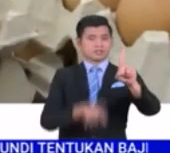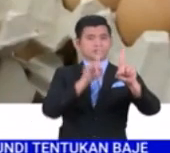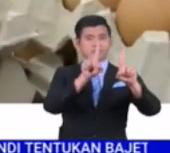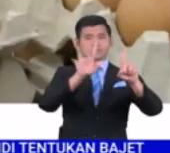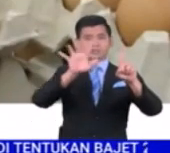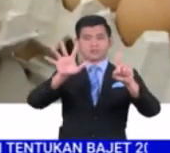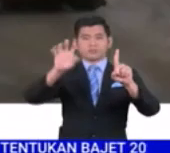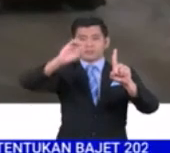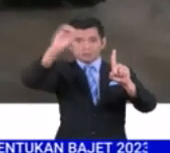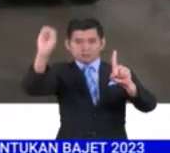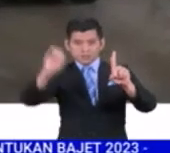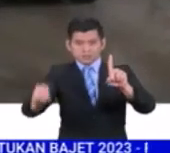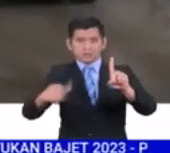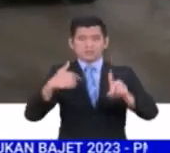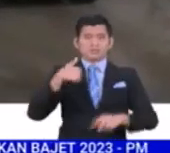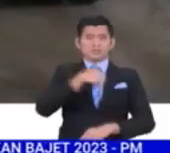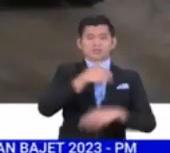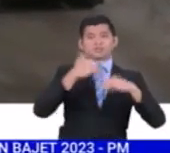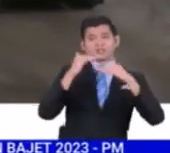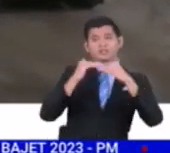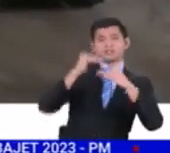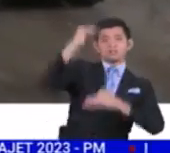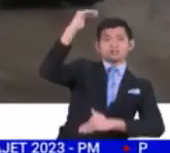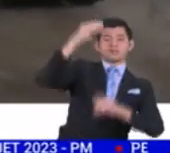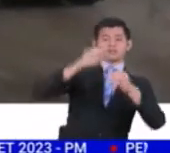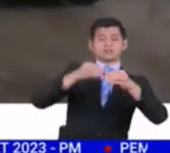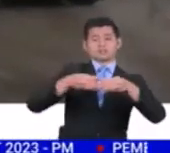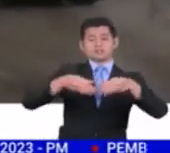115%. Maknanya kita ada perlebihan telur yang banyak.